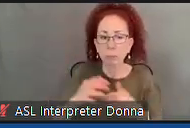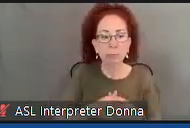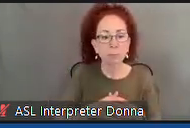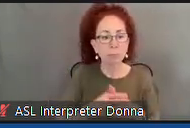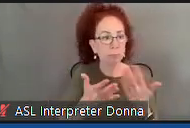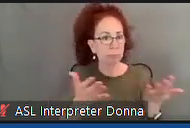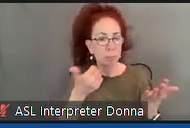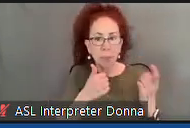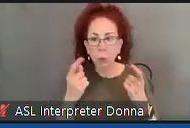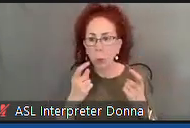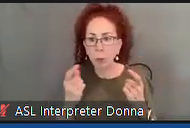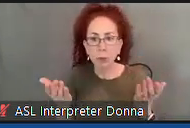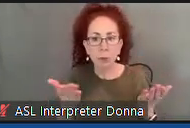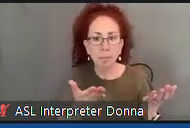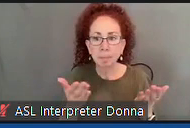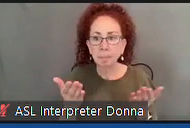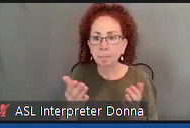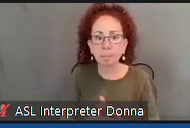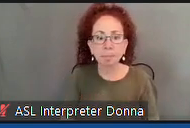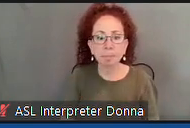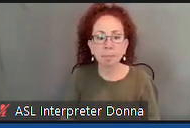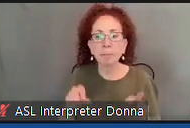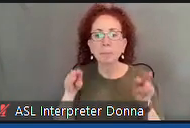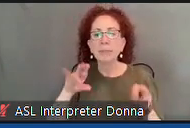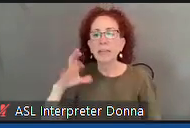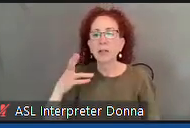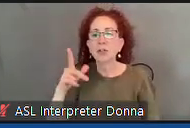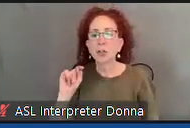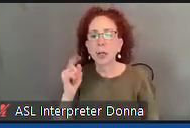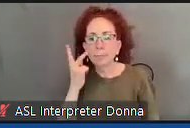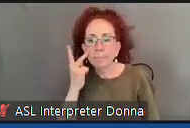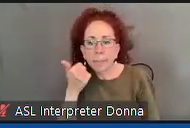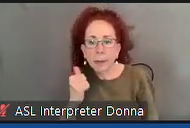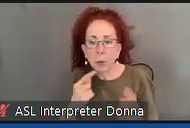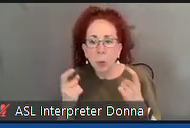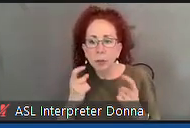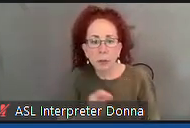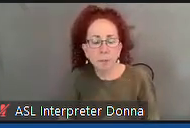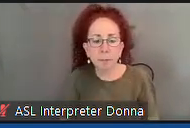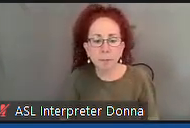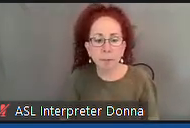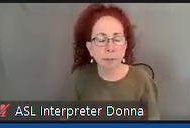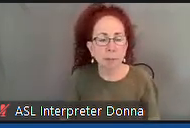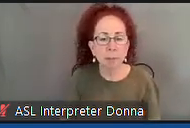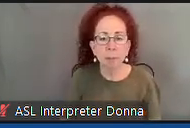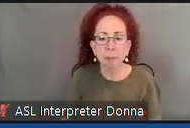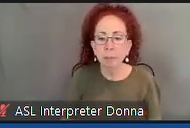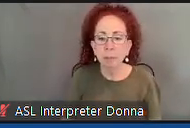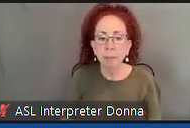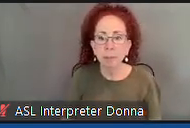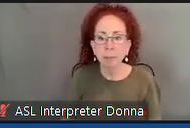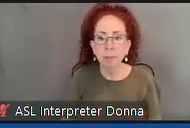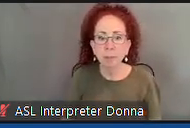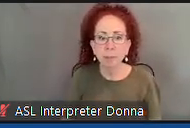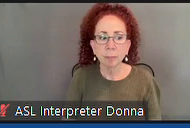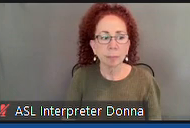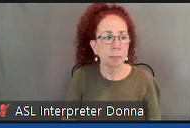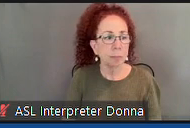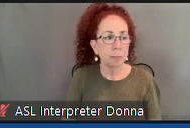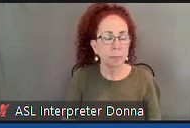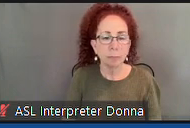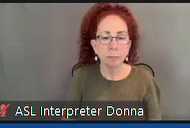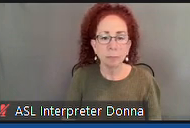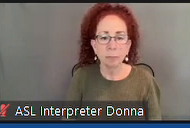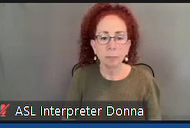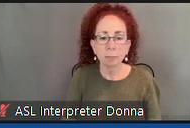炎热的夏天。 然后看看现在关于这方面有没有什么问